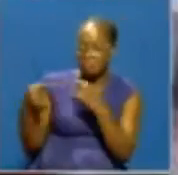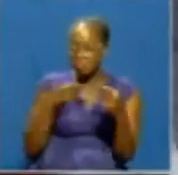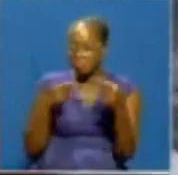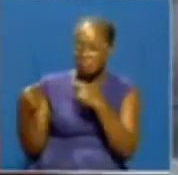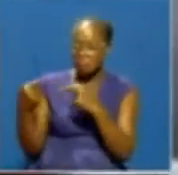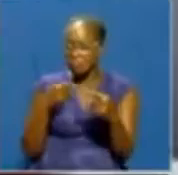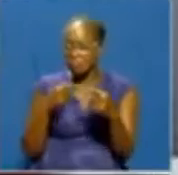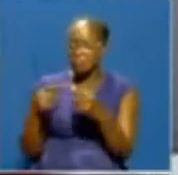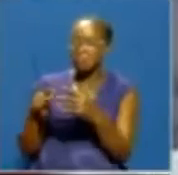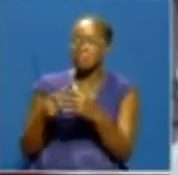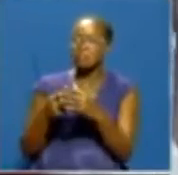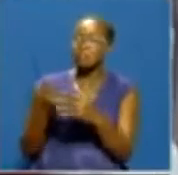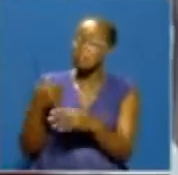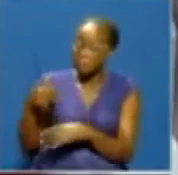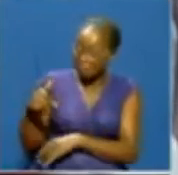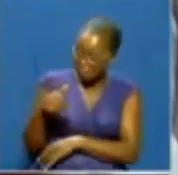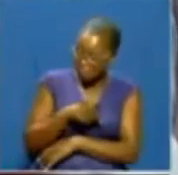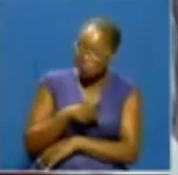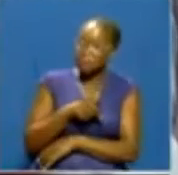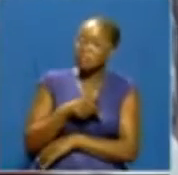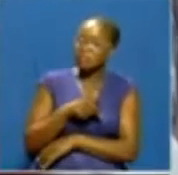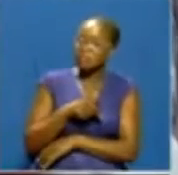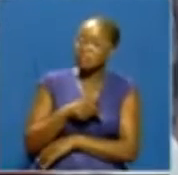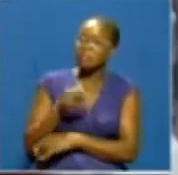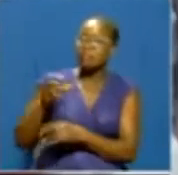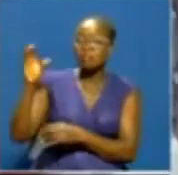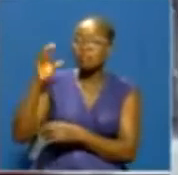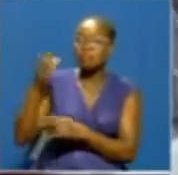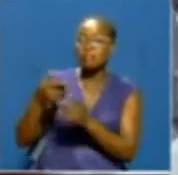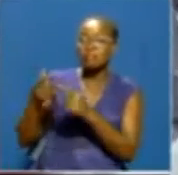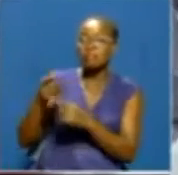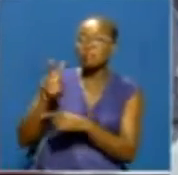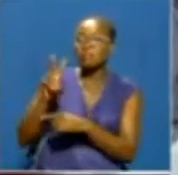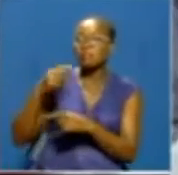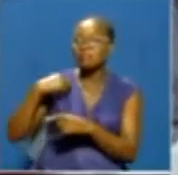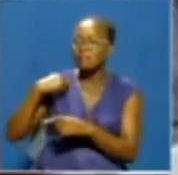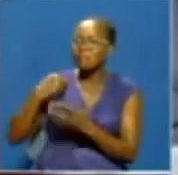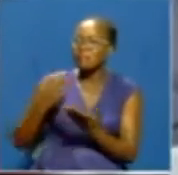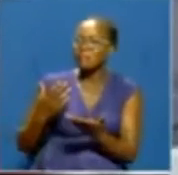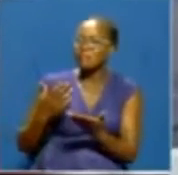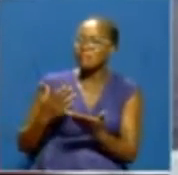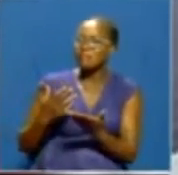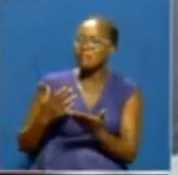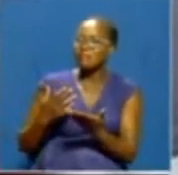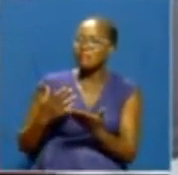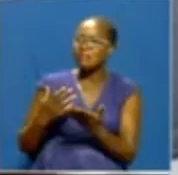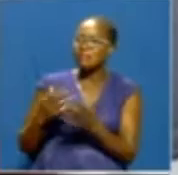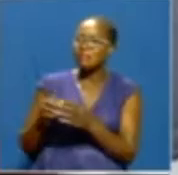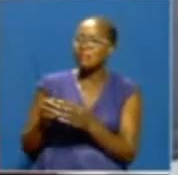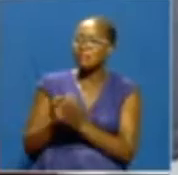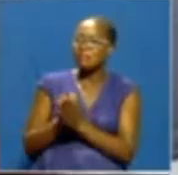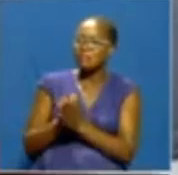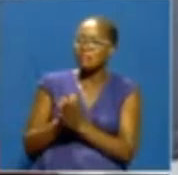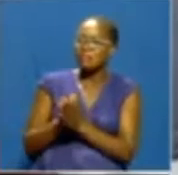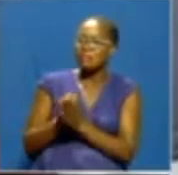Mzozo ulipoanza sisi wenyewe tulikuwa kama client wetu anaingia kwa geti ana nguo mbili. Nguo mbili zitachukuliwa dololeo mfuko. Ule mfuko zile nguo